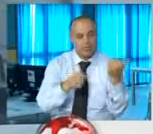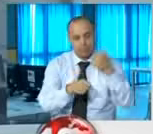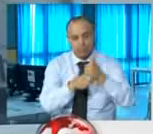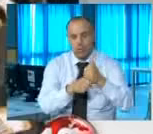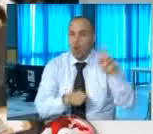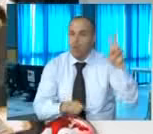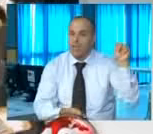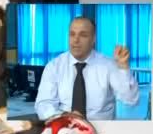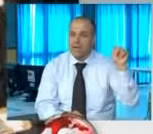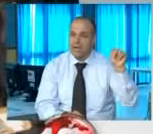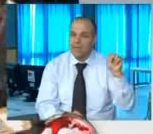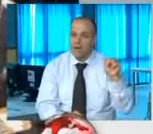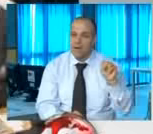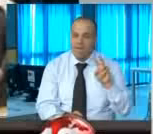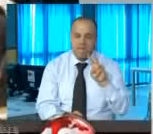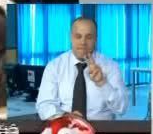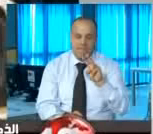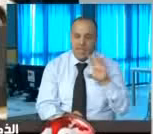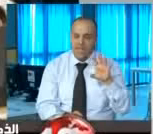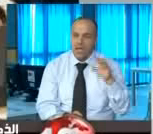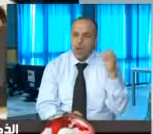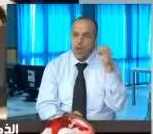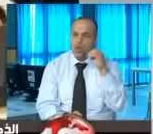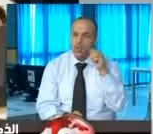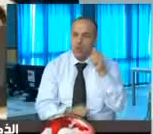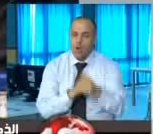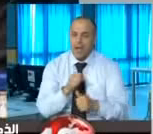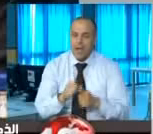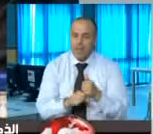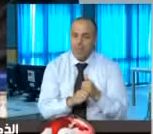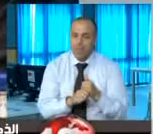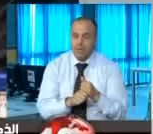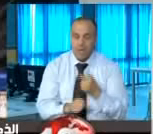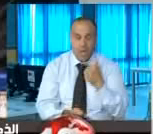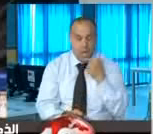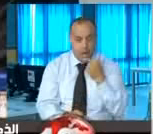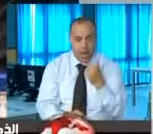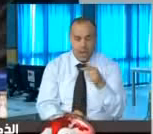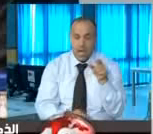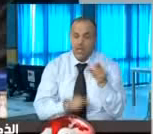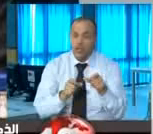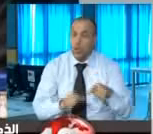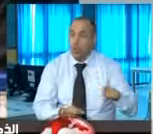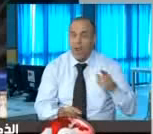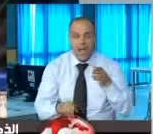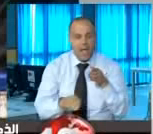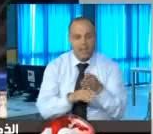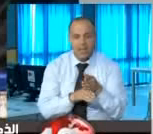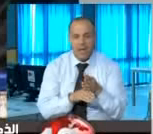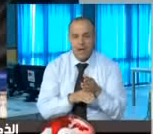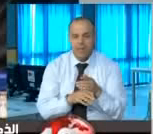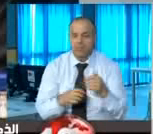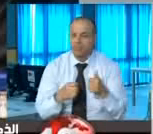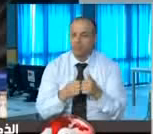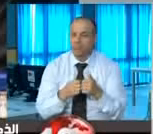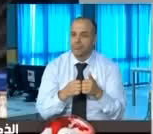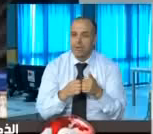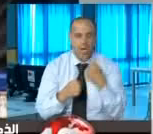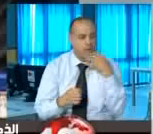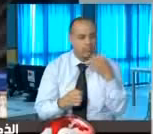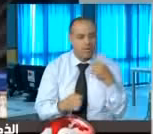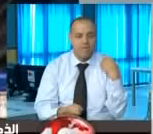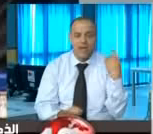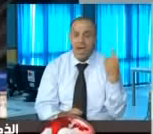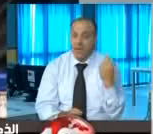الذي يوافق يوم 24 من أكتوبر من كل سنة، قال إن البشرية دخلت عصر الاستدامة مع قطع التزام